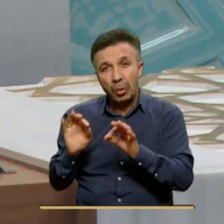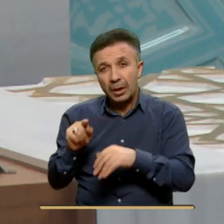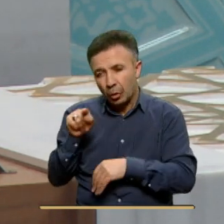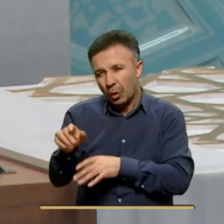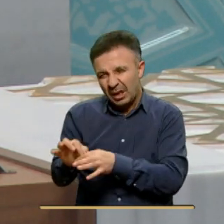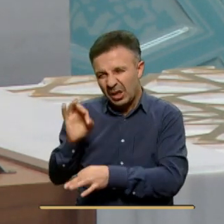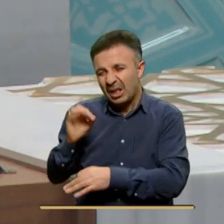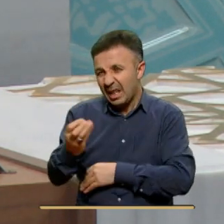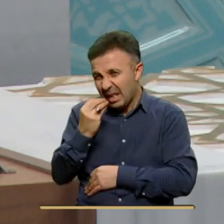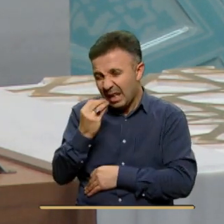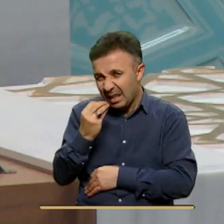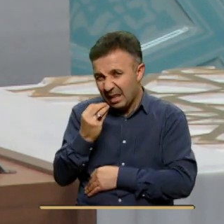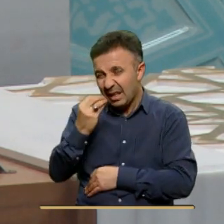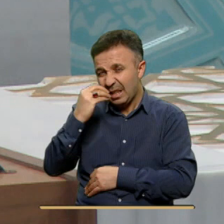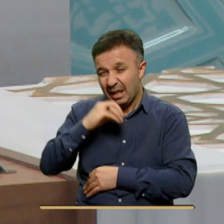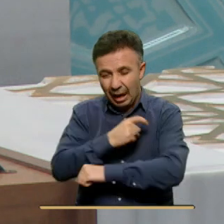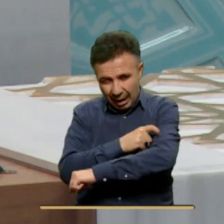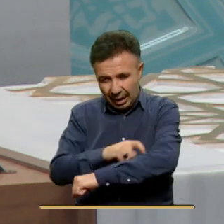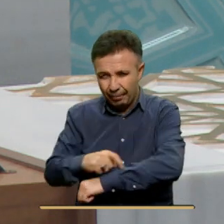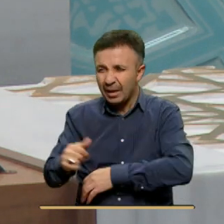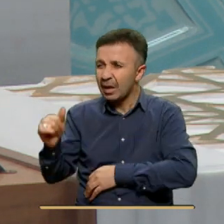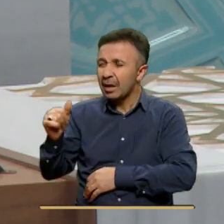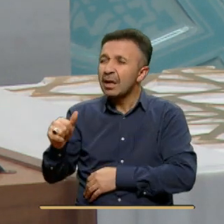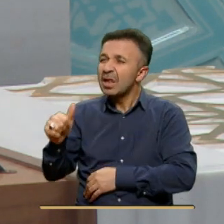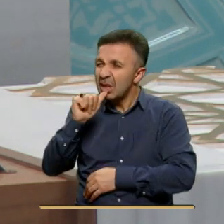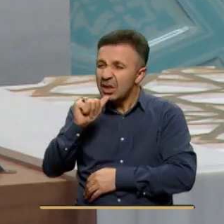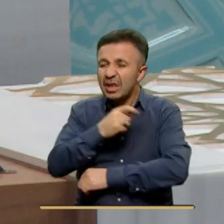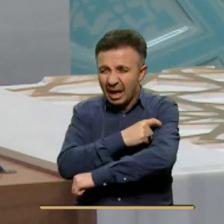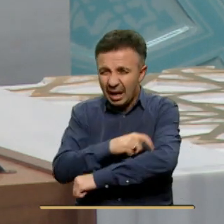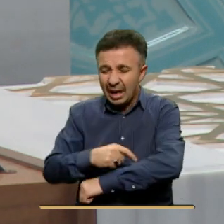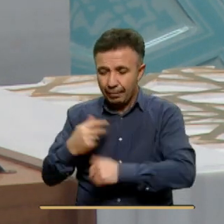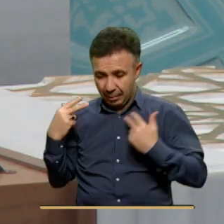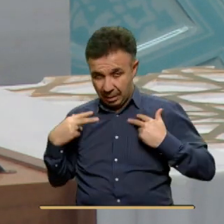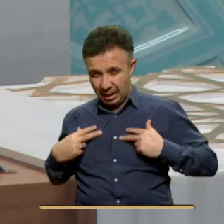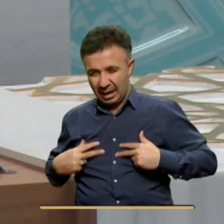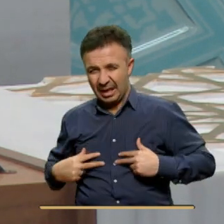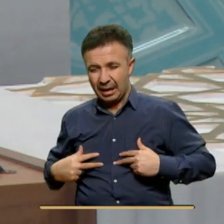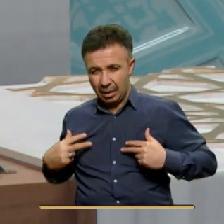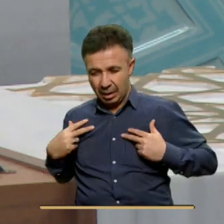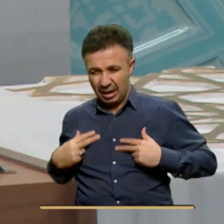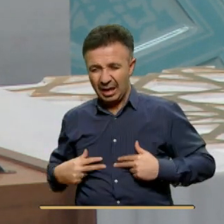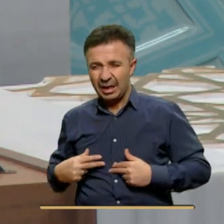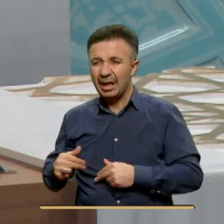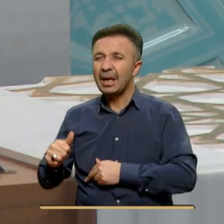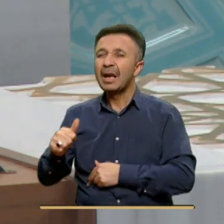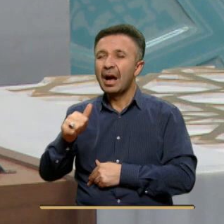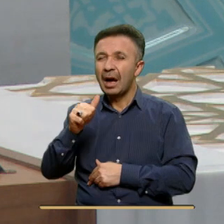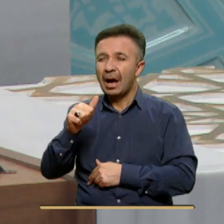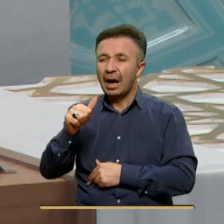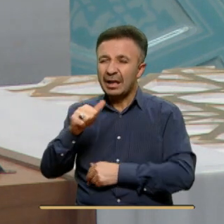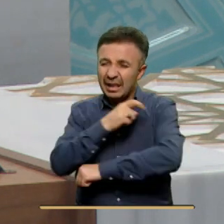kişinin yediği haram, içtiği haram, giydiği haram, beslendiği gıdalar